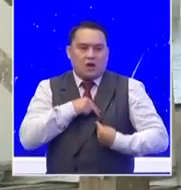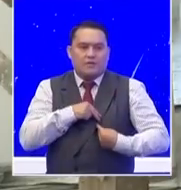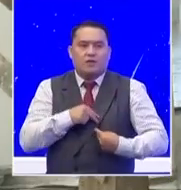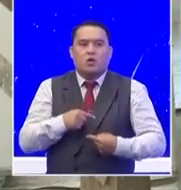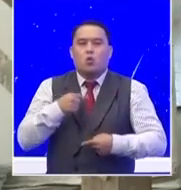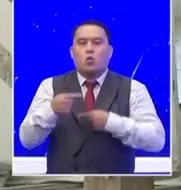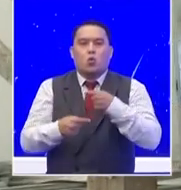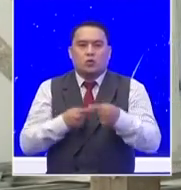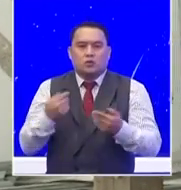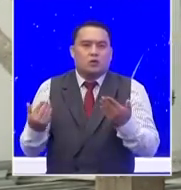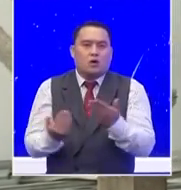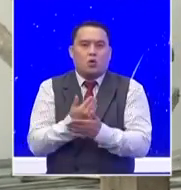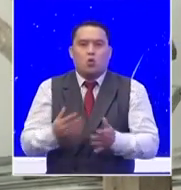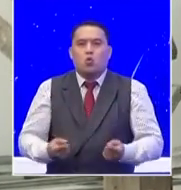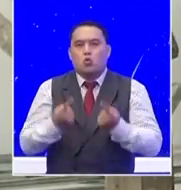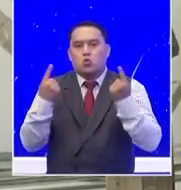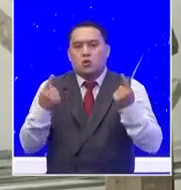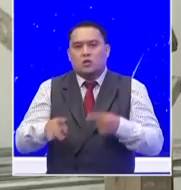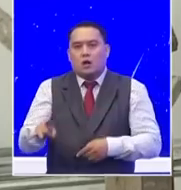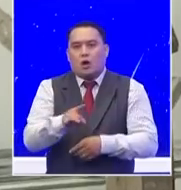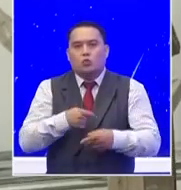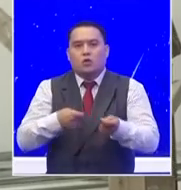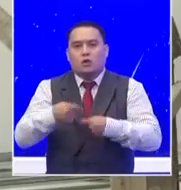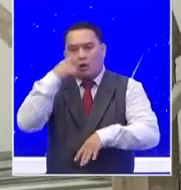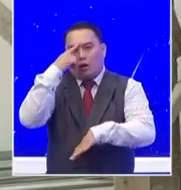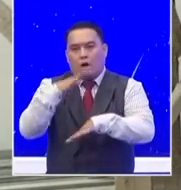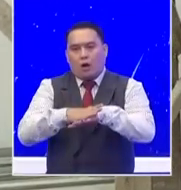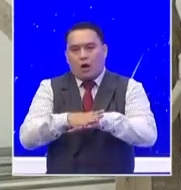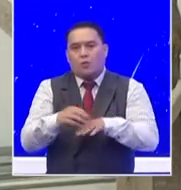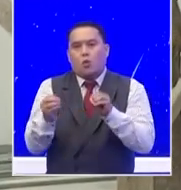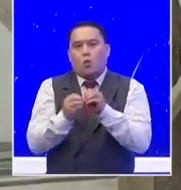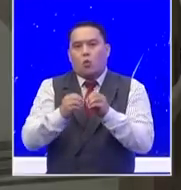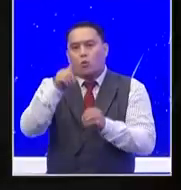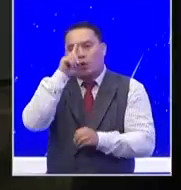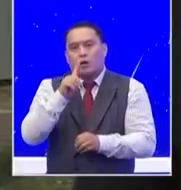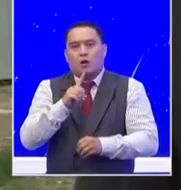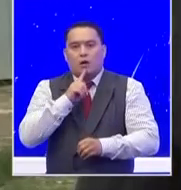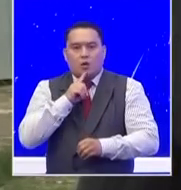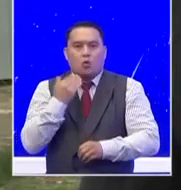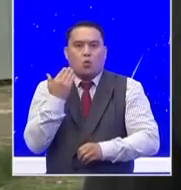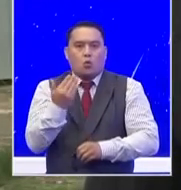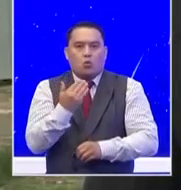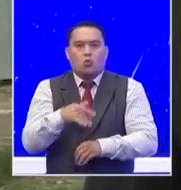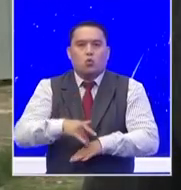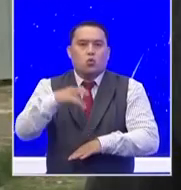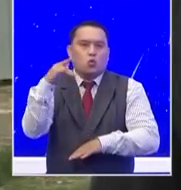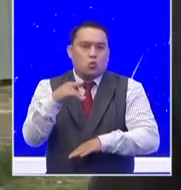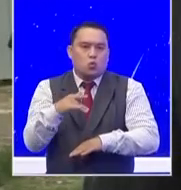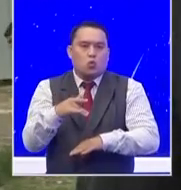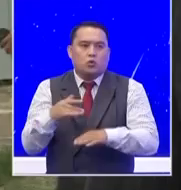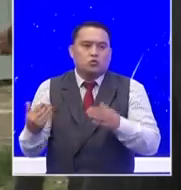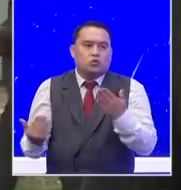кейін өңірдегі тағы бір үлкен аудан тізгінін ұстады. Талғар ауданына әкім болған 10 айында көп қабатты тұрғын